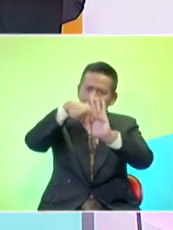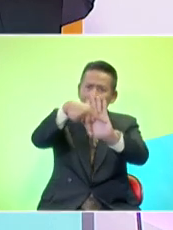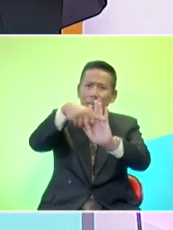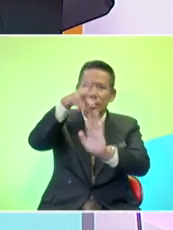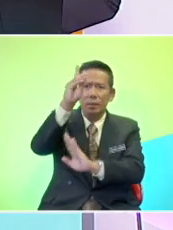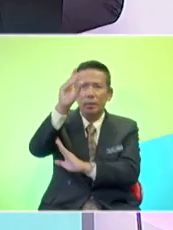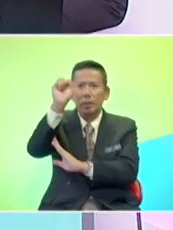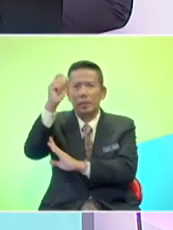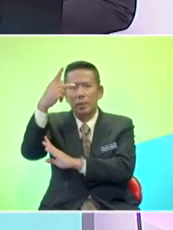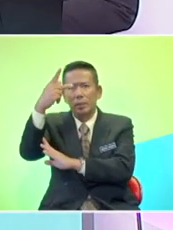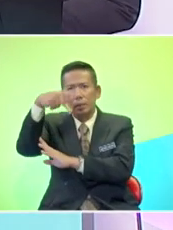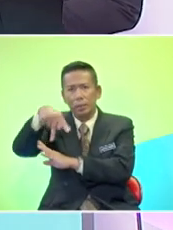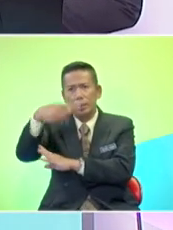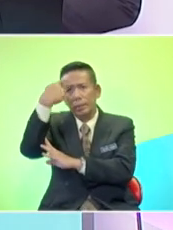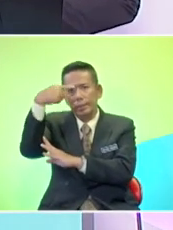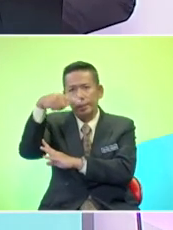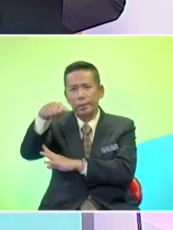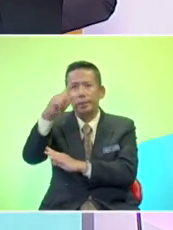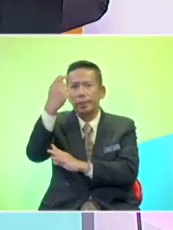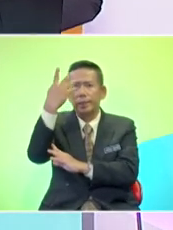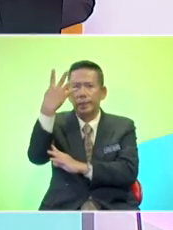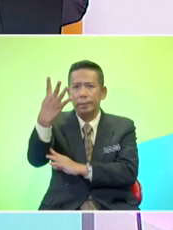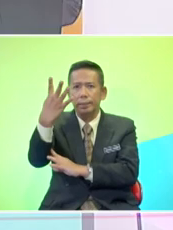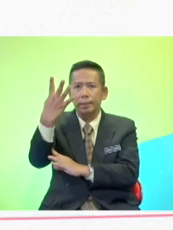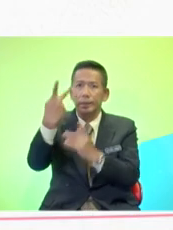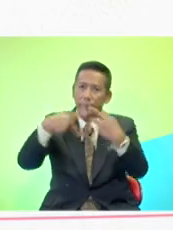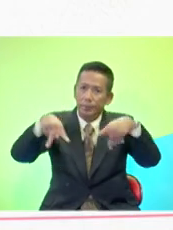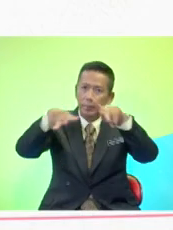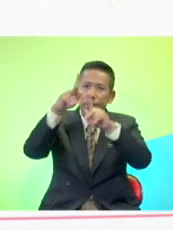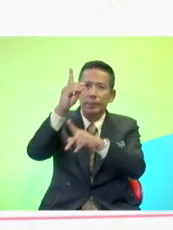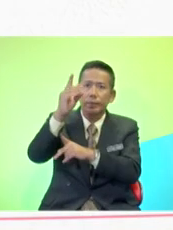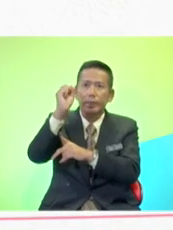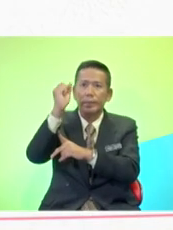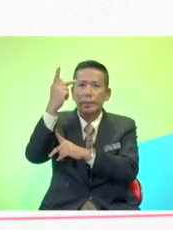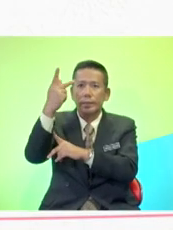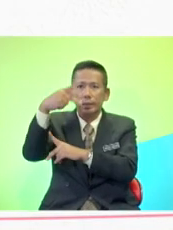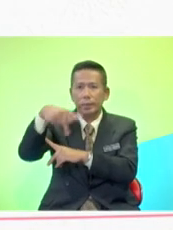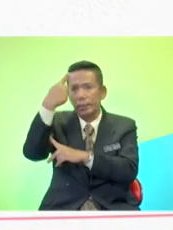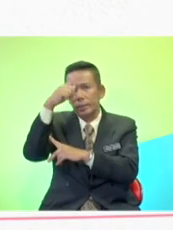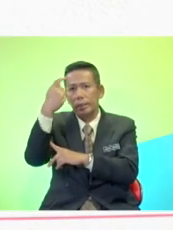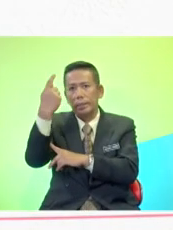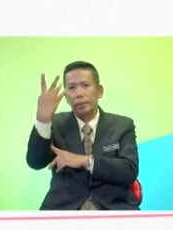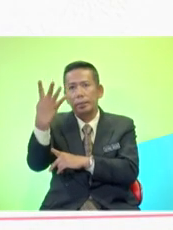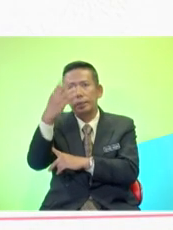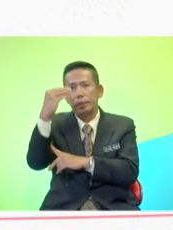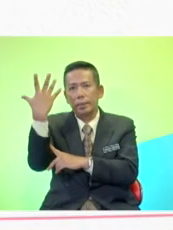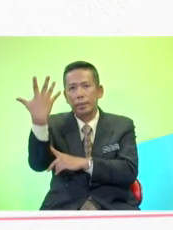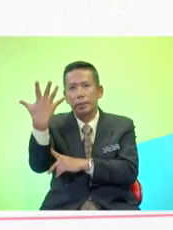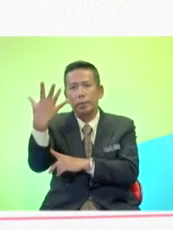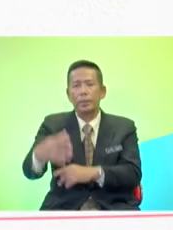SGP untuk terkait 4 kita perlukan 4 dan 5 bagi mata pelajaran pendidikan seni